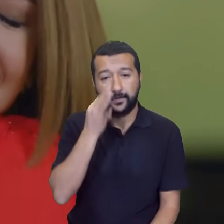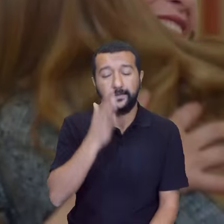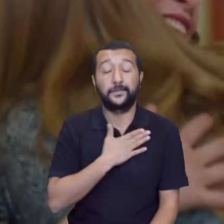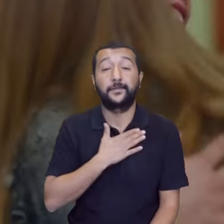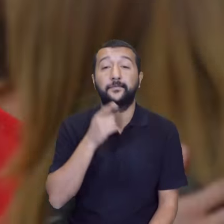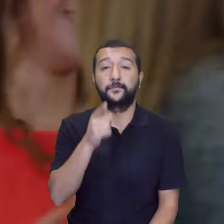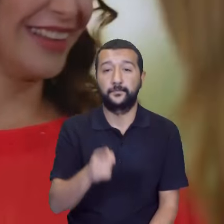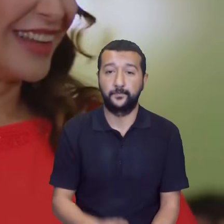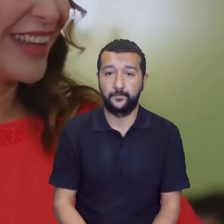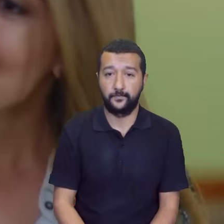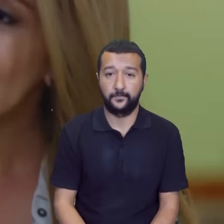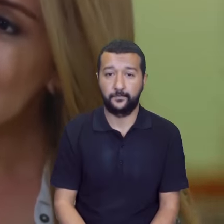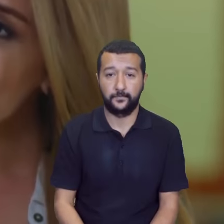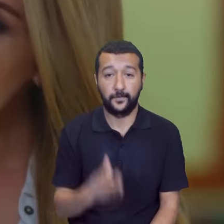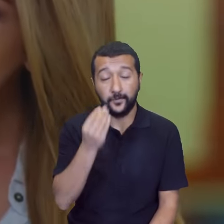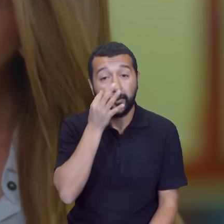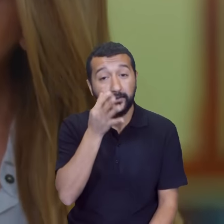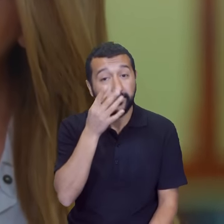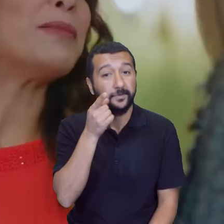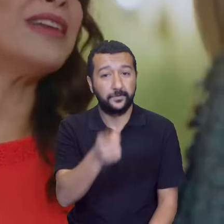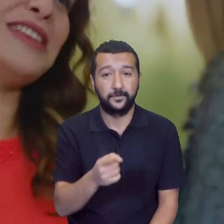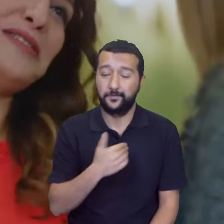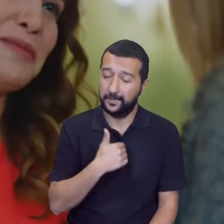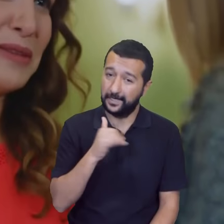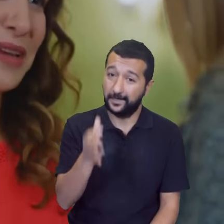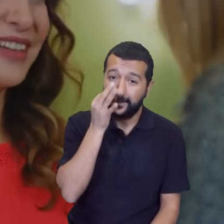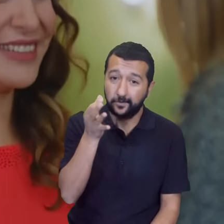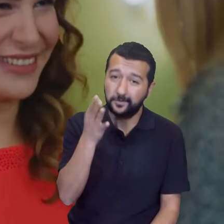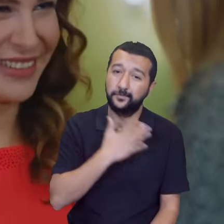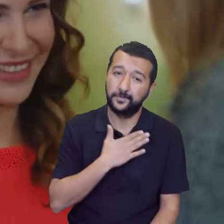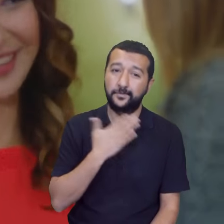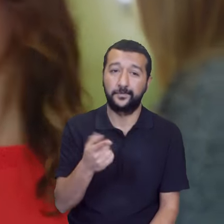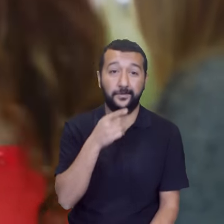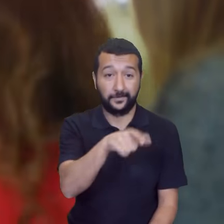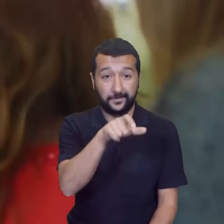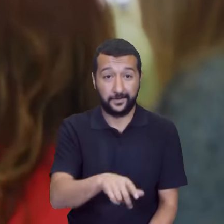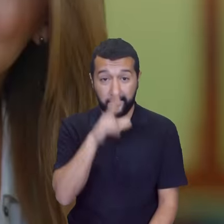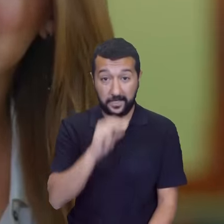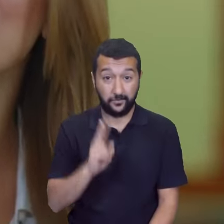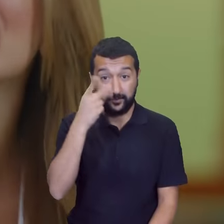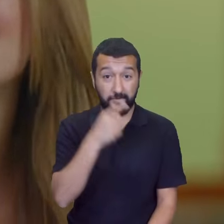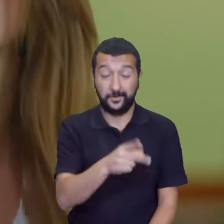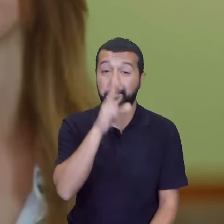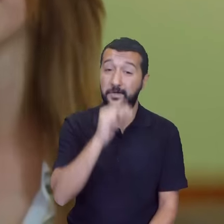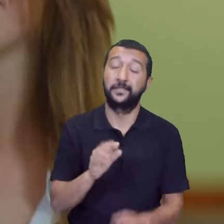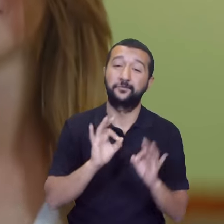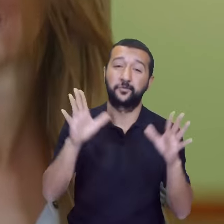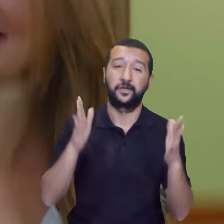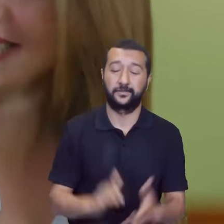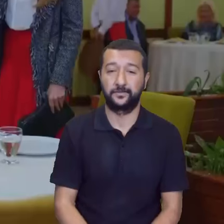Canım, çok özlemişim seni. Ben de canım benim ya. Nasıl, beğendin mi sürprizimi?